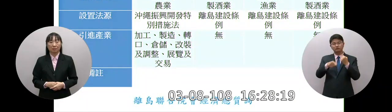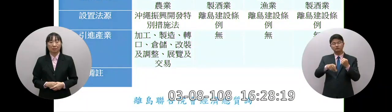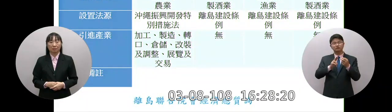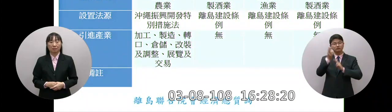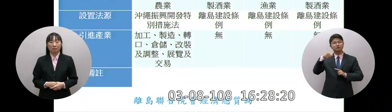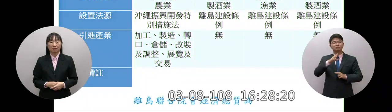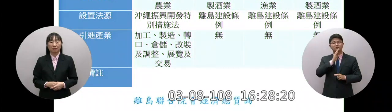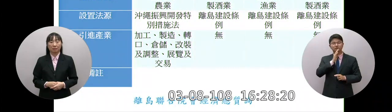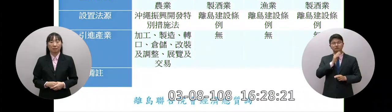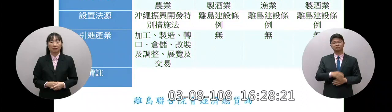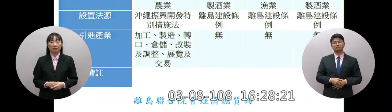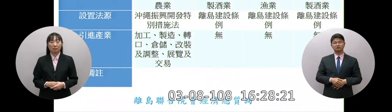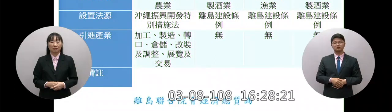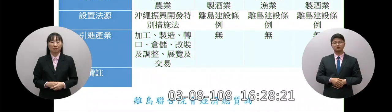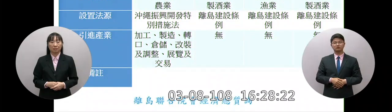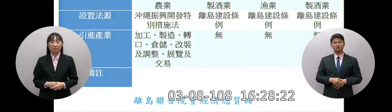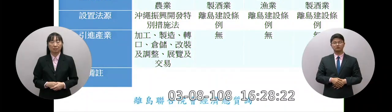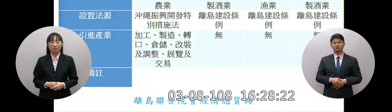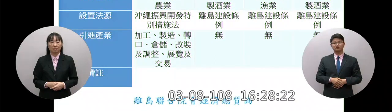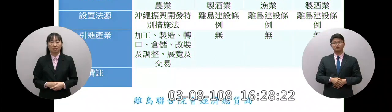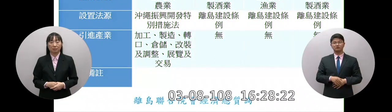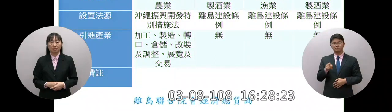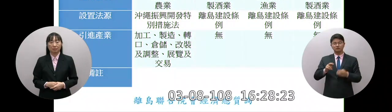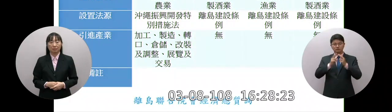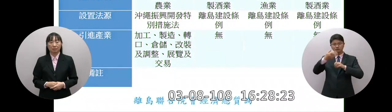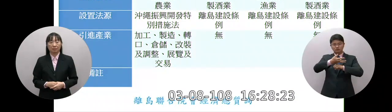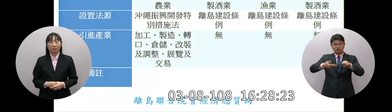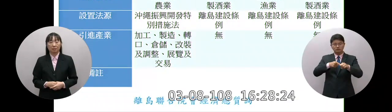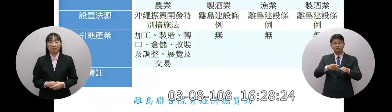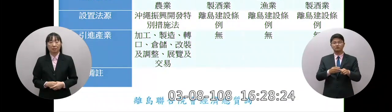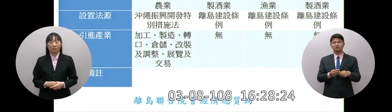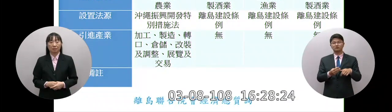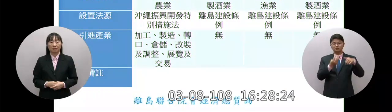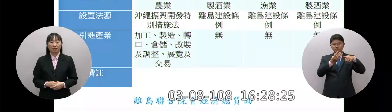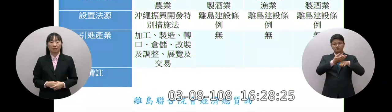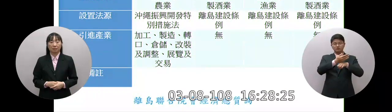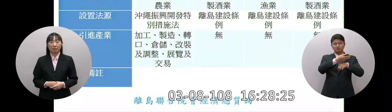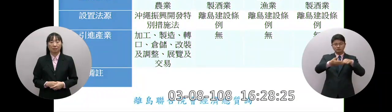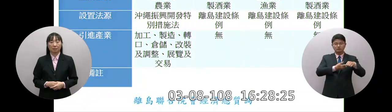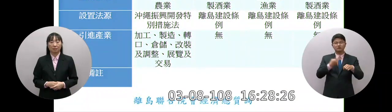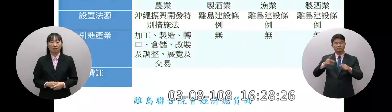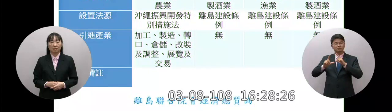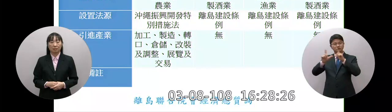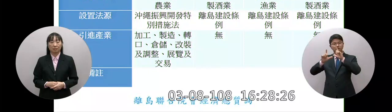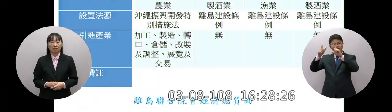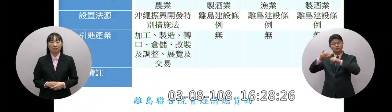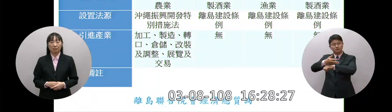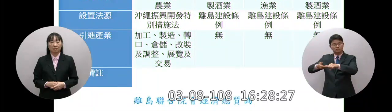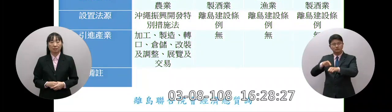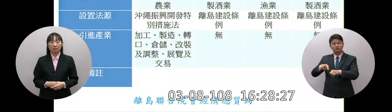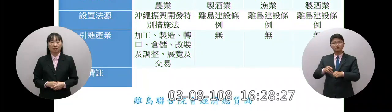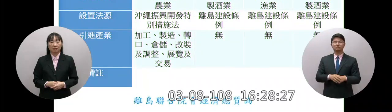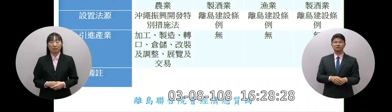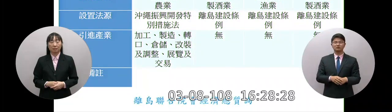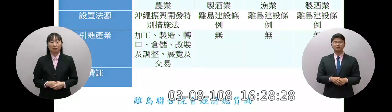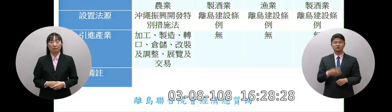由就 Okinawa 了哈。冲绳群岛、仙岛群岛以及大东群岛组成，隔海